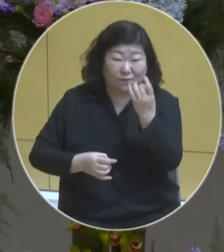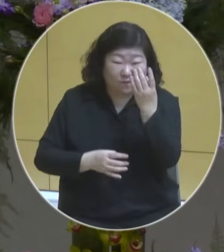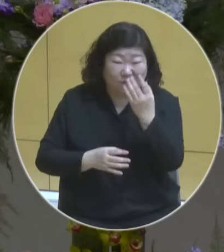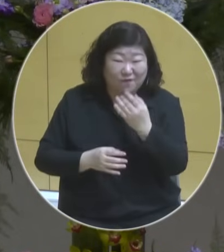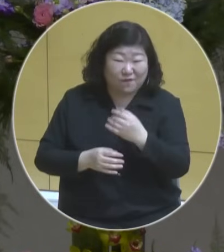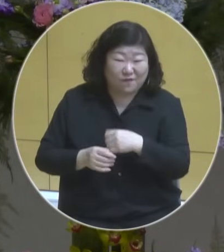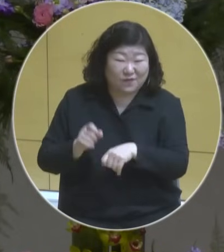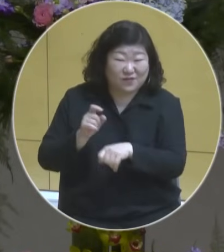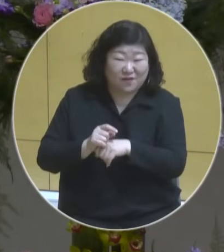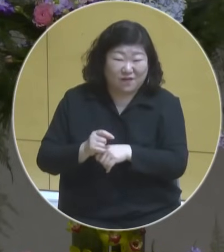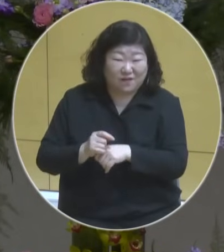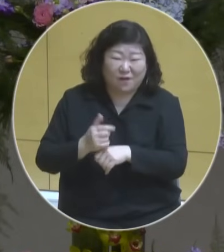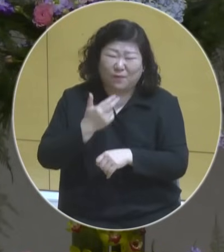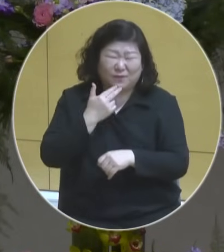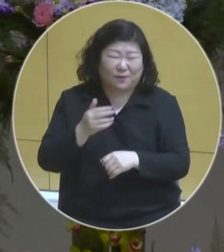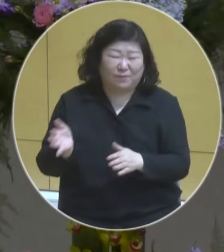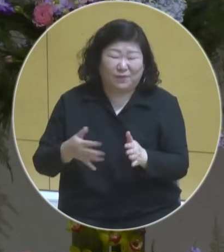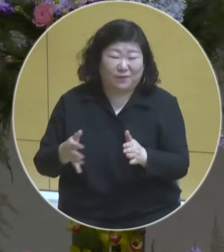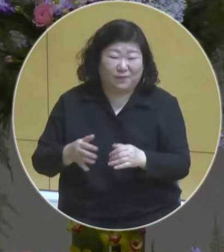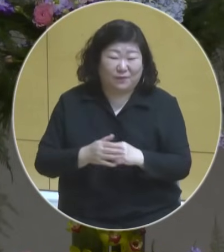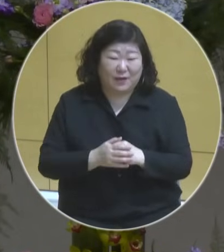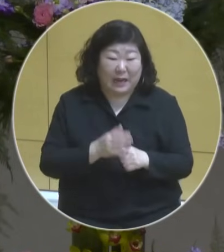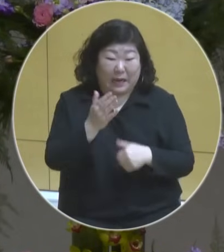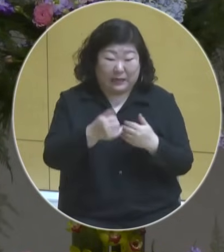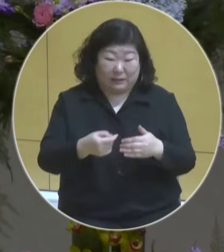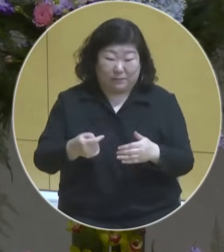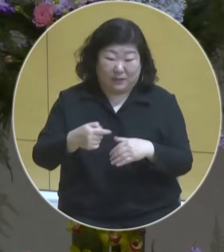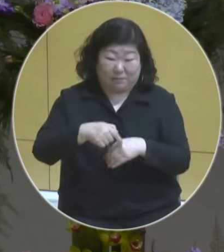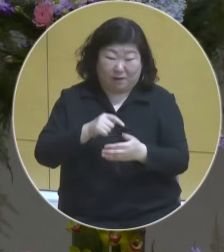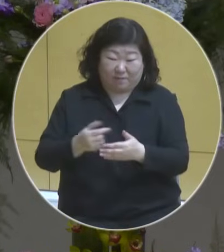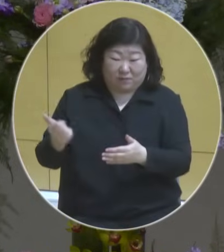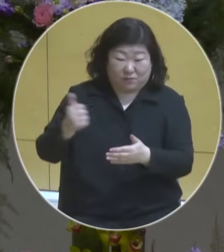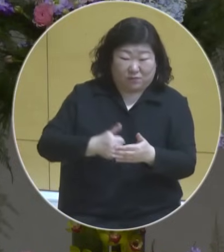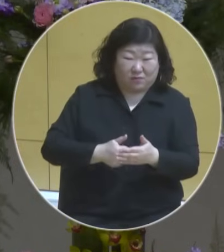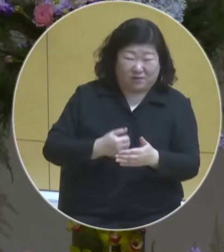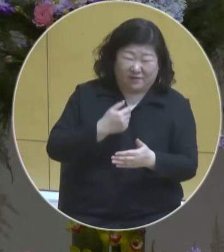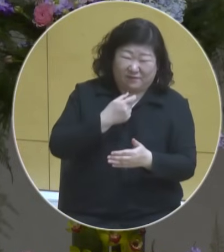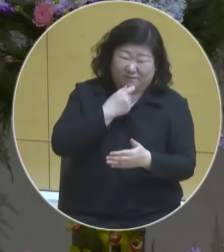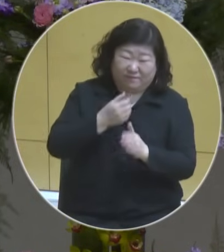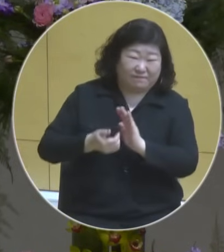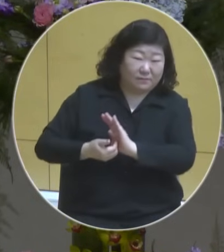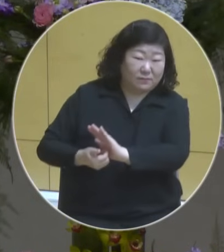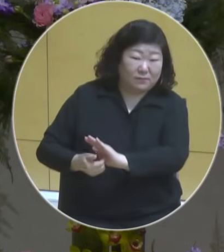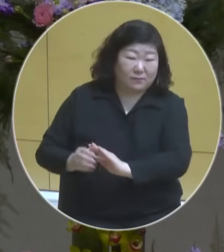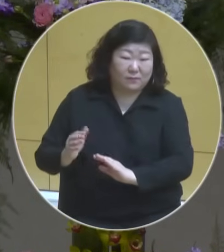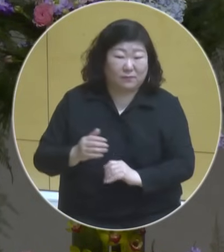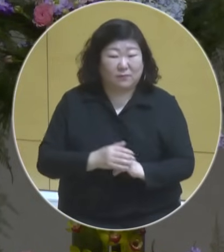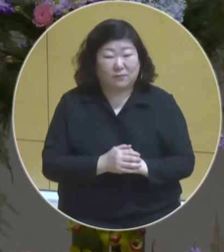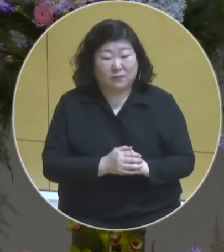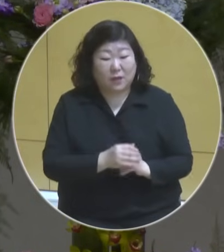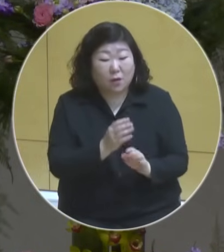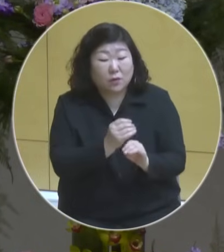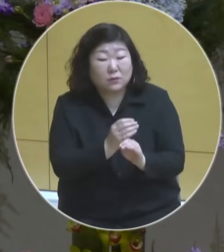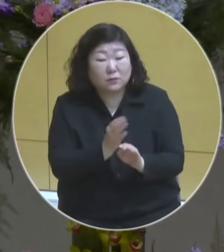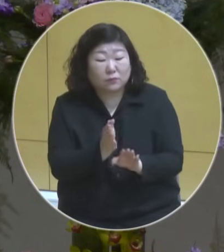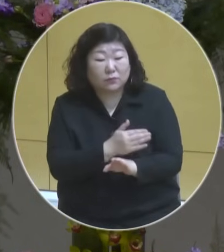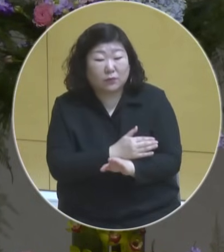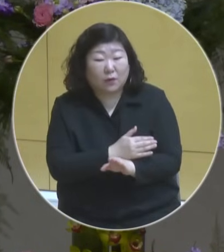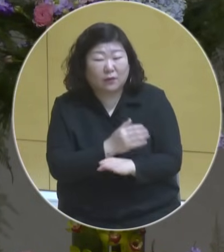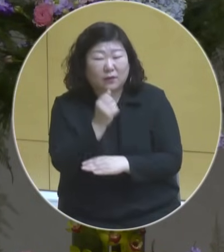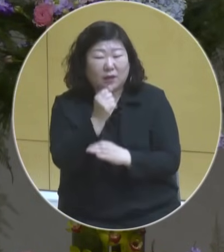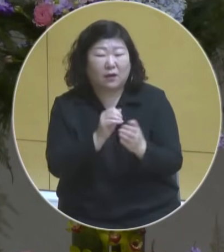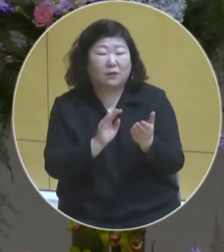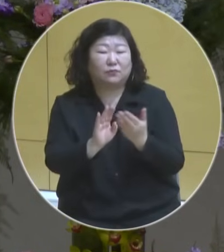않다는 거예요 하나님을 마음에 두기를 싫어하는 것이 우리 본성이라는 거예요 언제부터 타락한 이유로부터